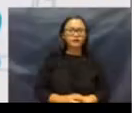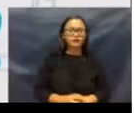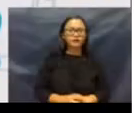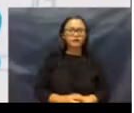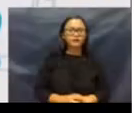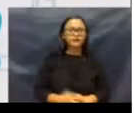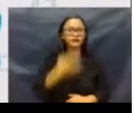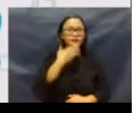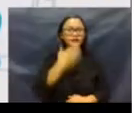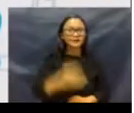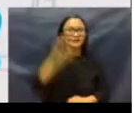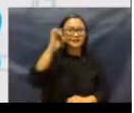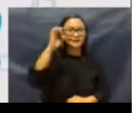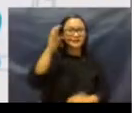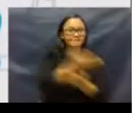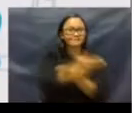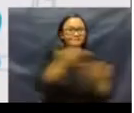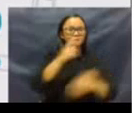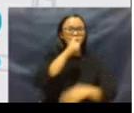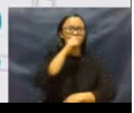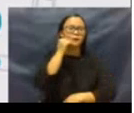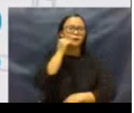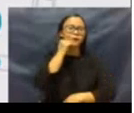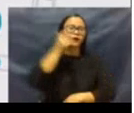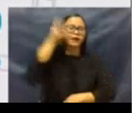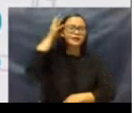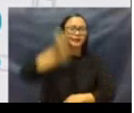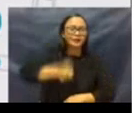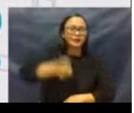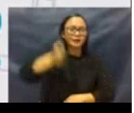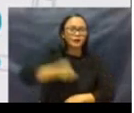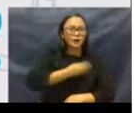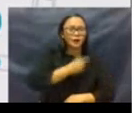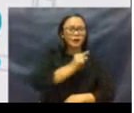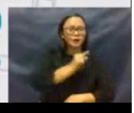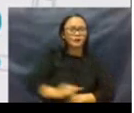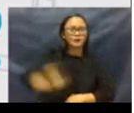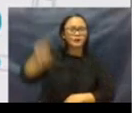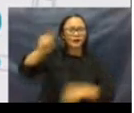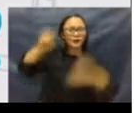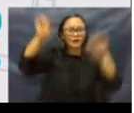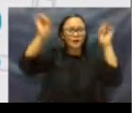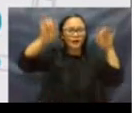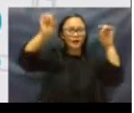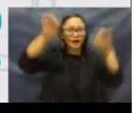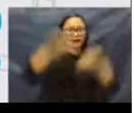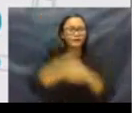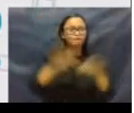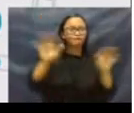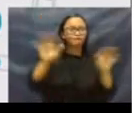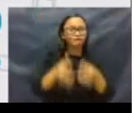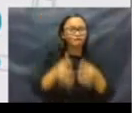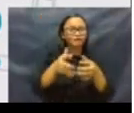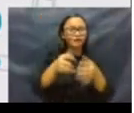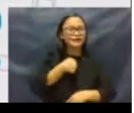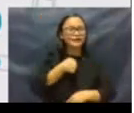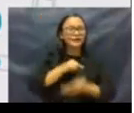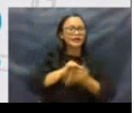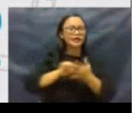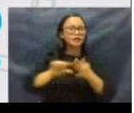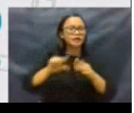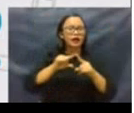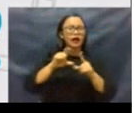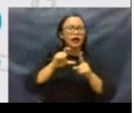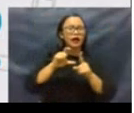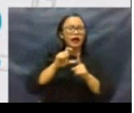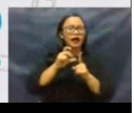Selamat siang Bapak dan Ibu, Assalamualaikum warahmatullahi wabarakatuh. Ketemu lagi, nama saya Adi, kita masuk